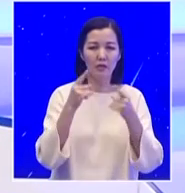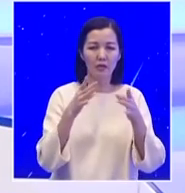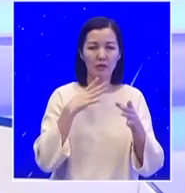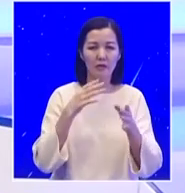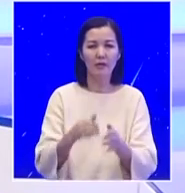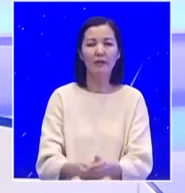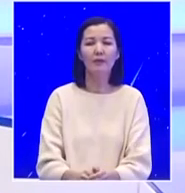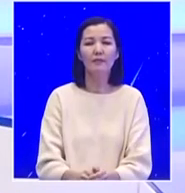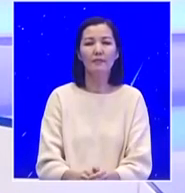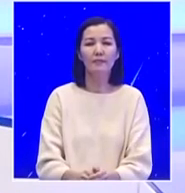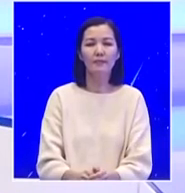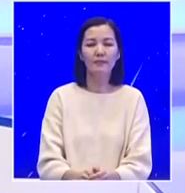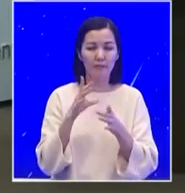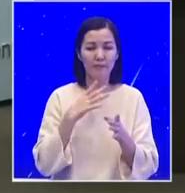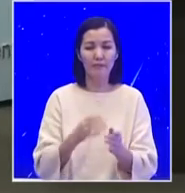ЖТСУ Медиа.